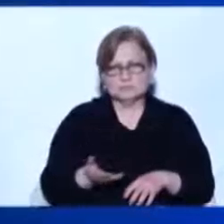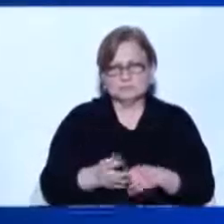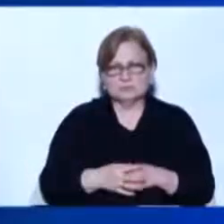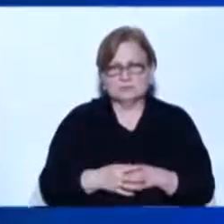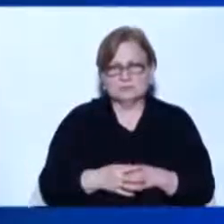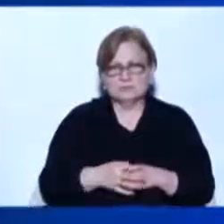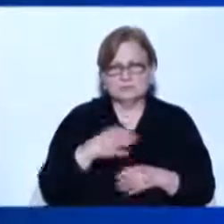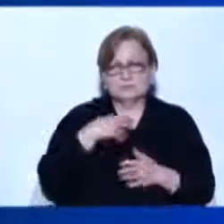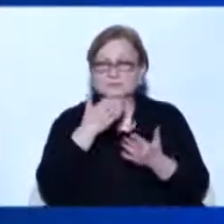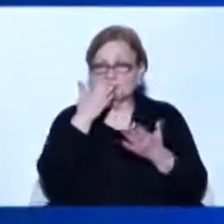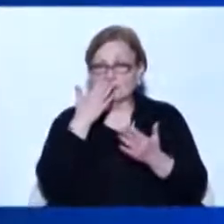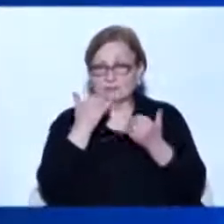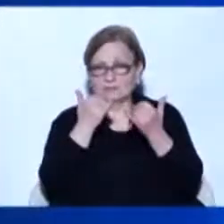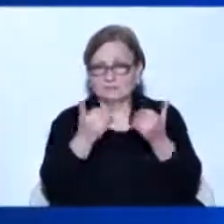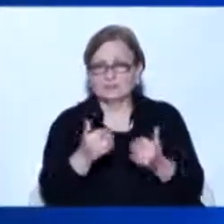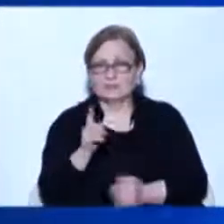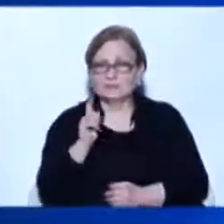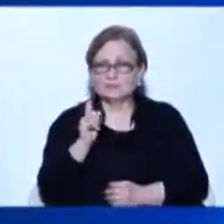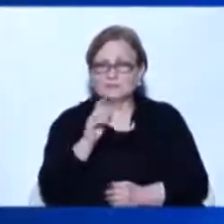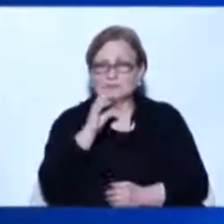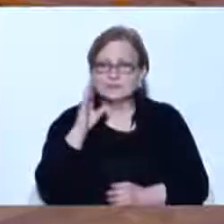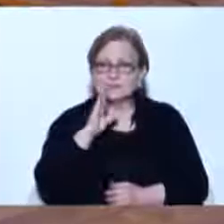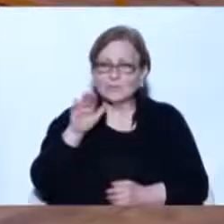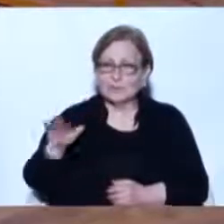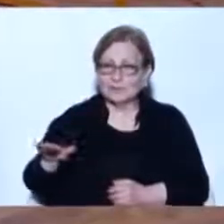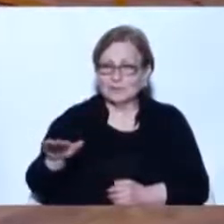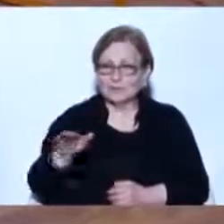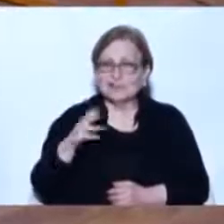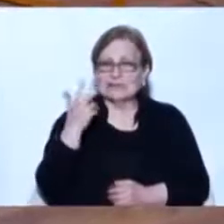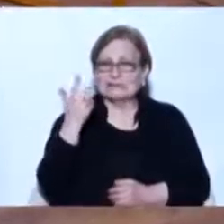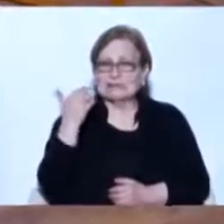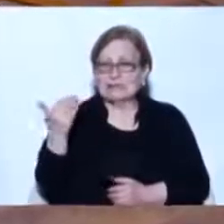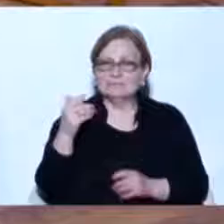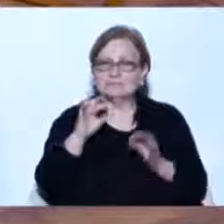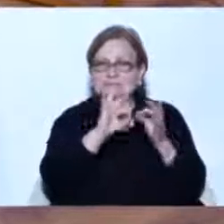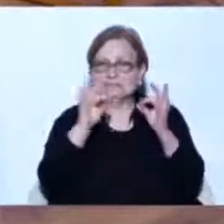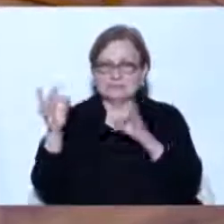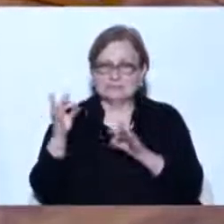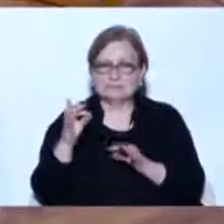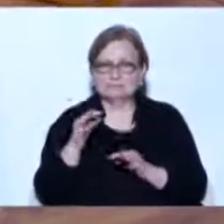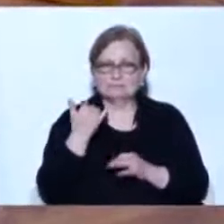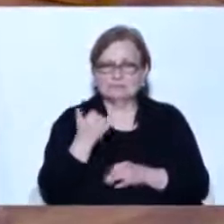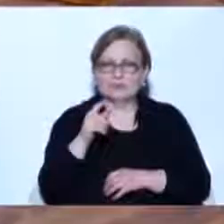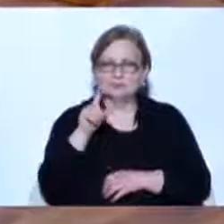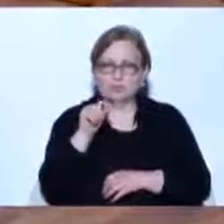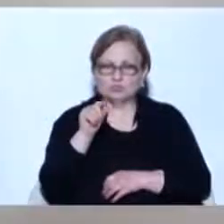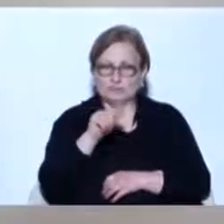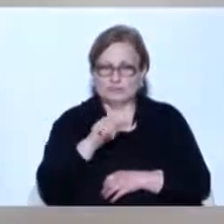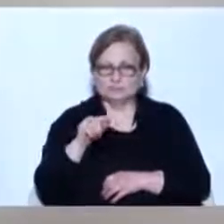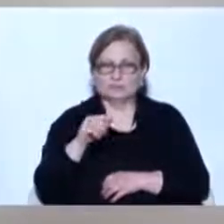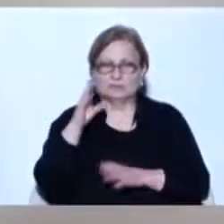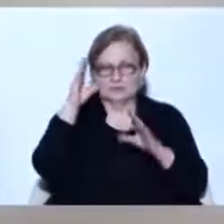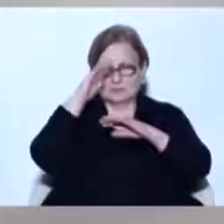შენ წაგიკითხავ პირველკლასელი გოგონას დღის სამ მთავარ წინადადებას. დღეს ორშაბათია.